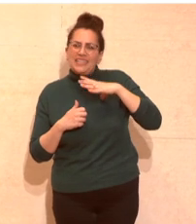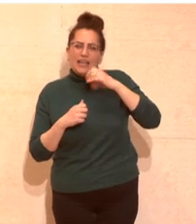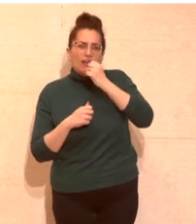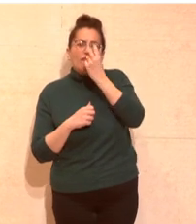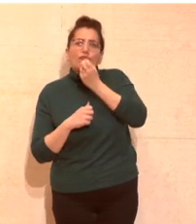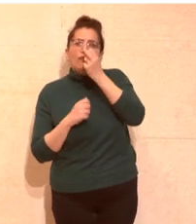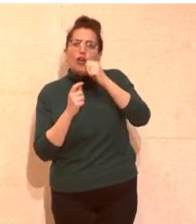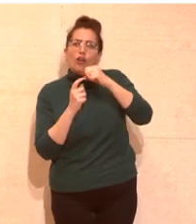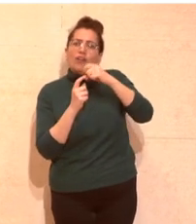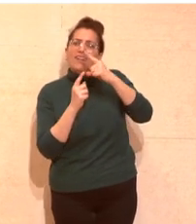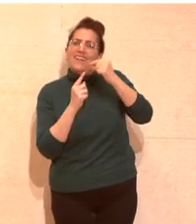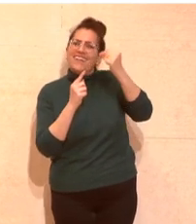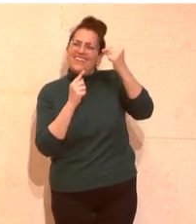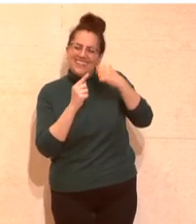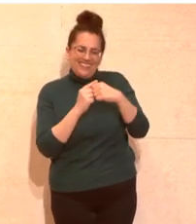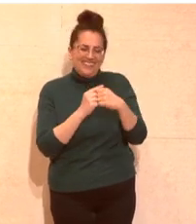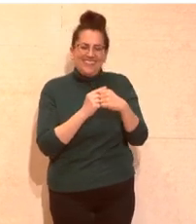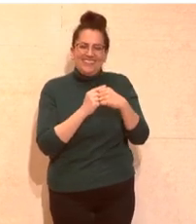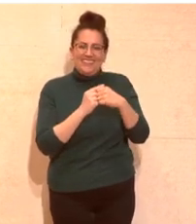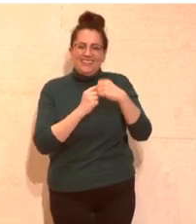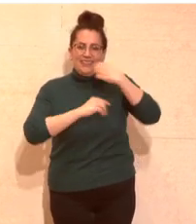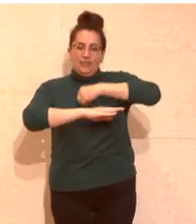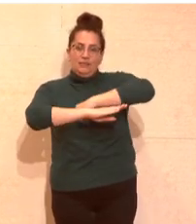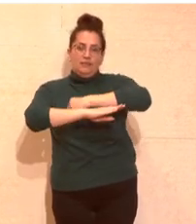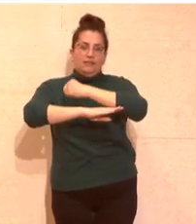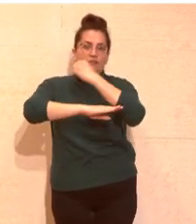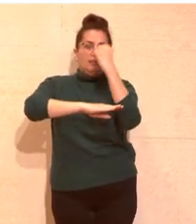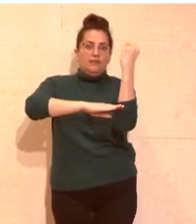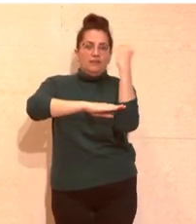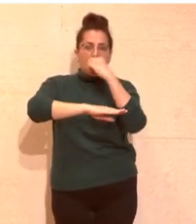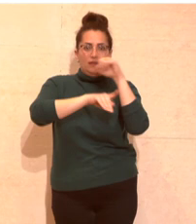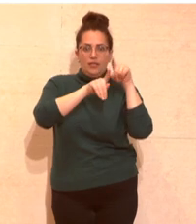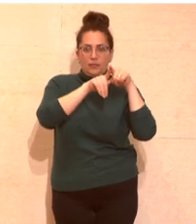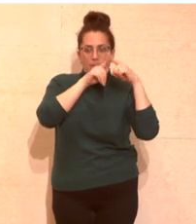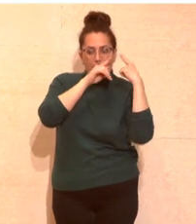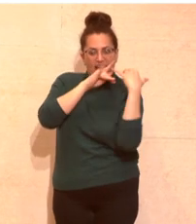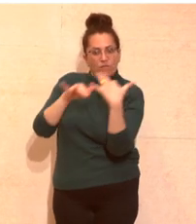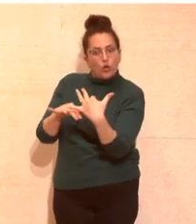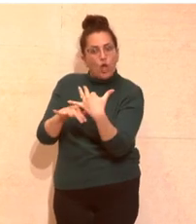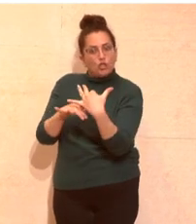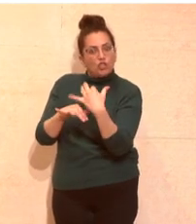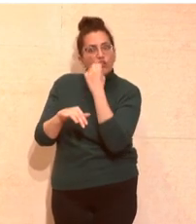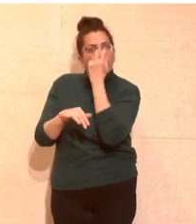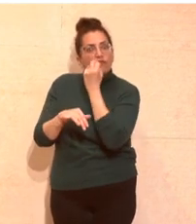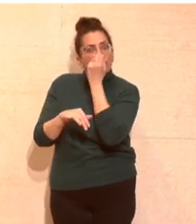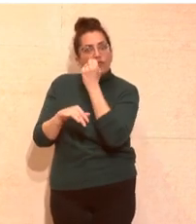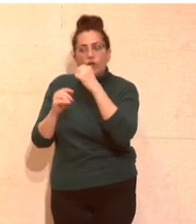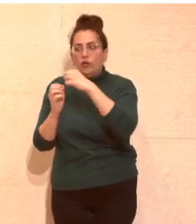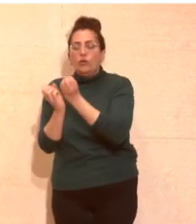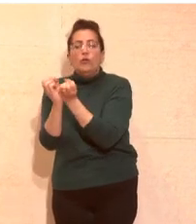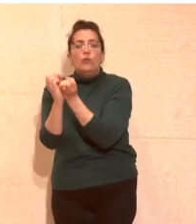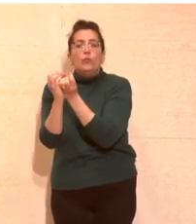fermer au rythme de la journée. Et il a mis cette plante dans une